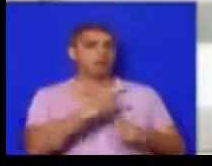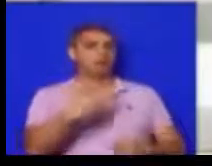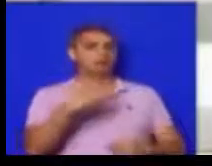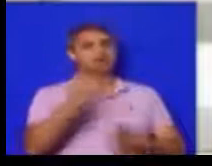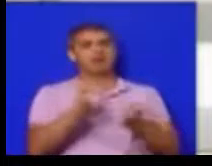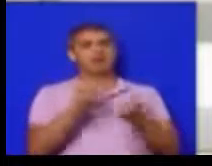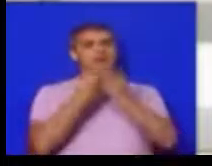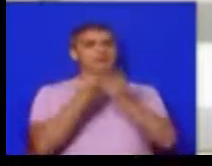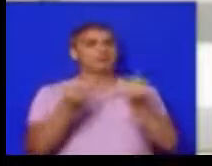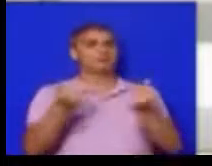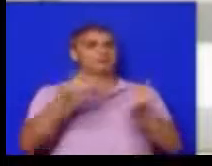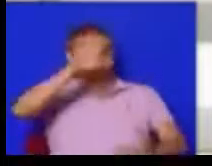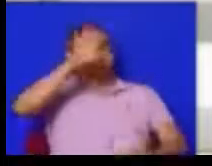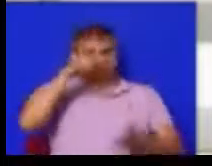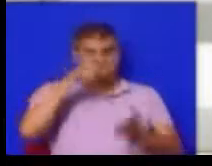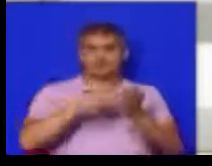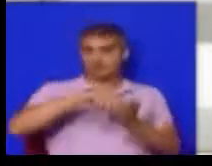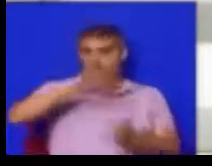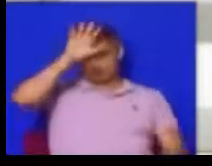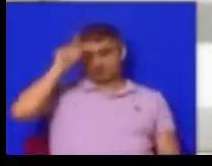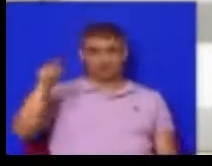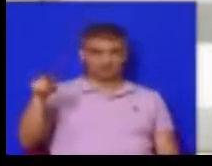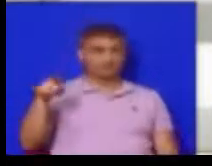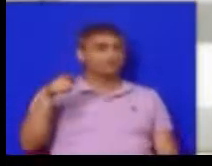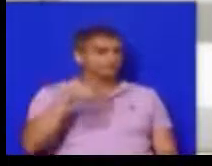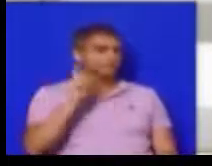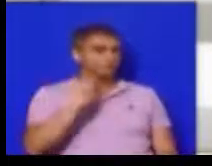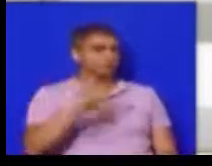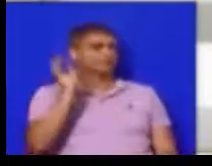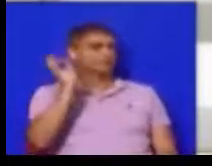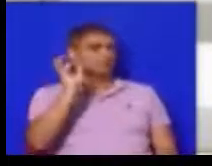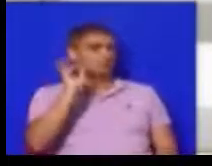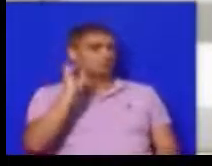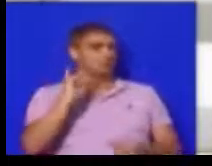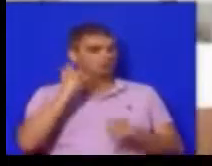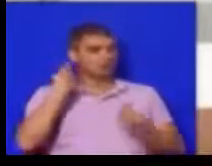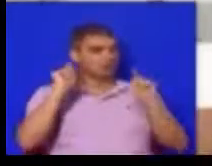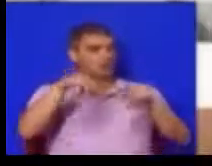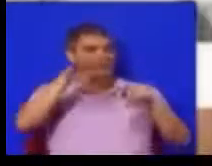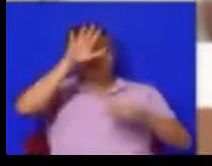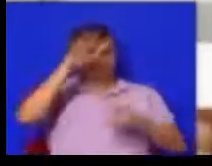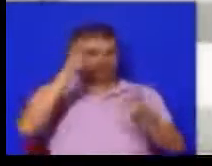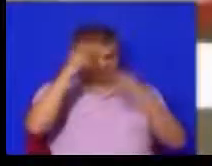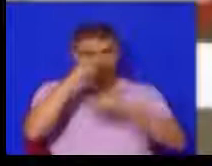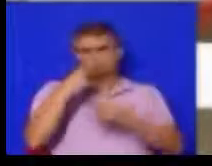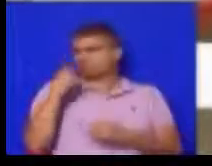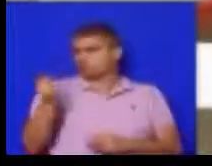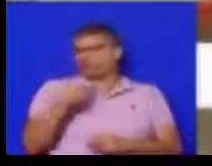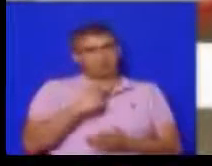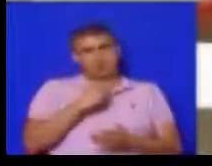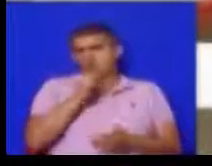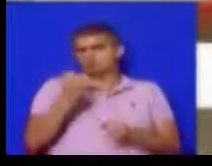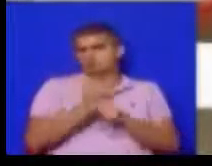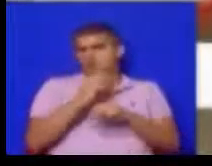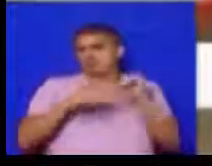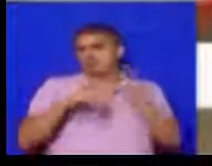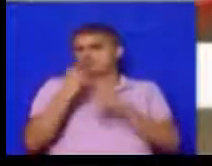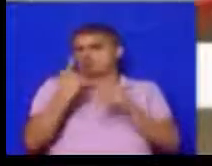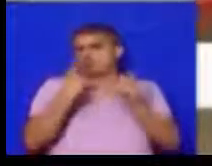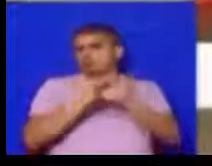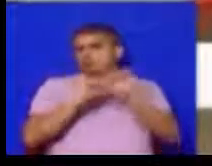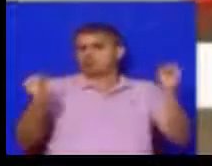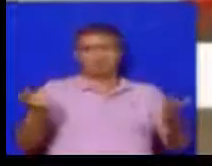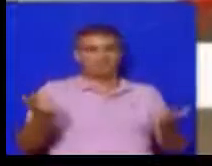מאיראן. כיוון שהאיראנים, ופה יש סיכוי ללכת להסכם, מצהירים שזה לא לנשק גרעיני, צריך